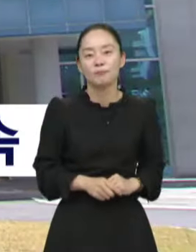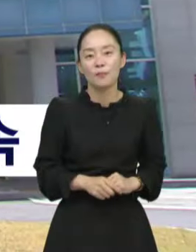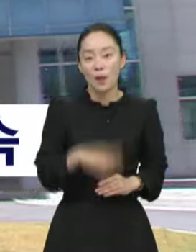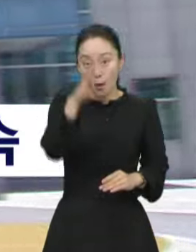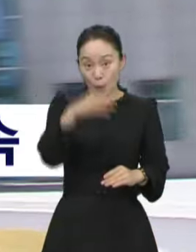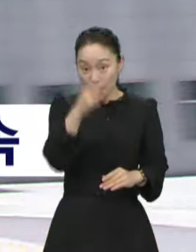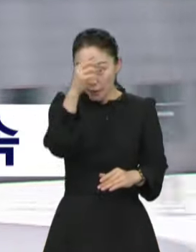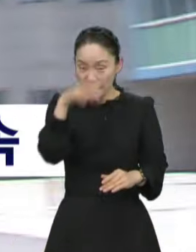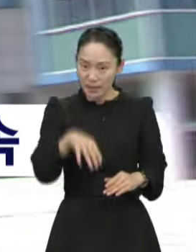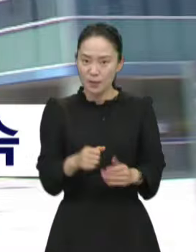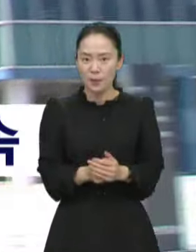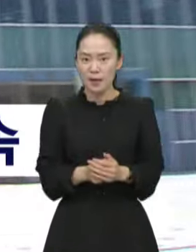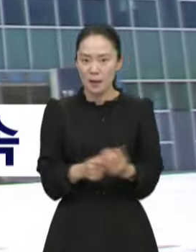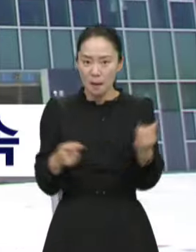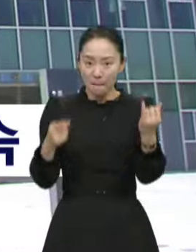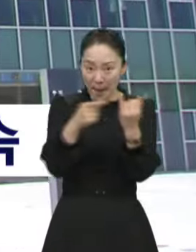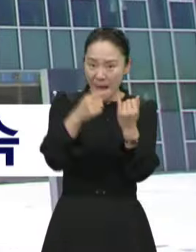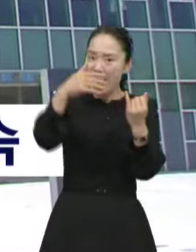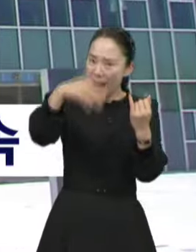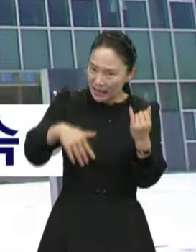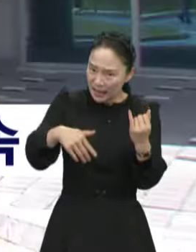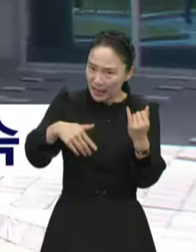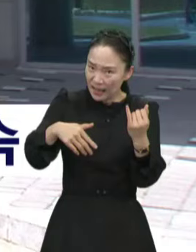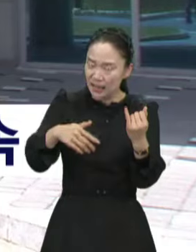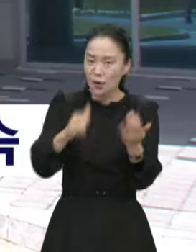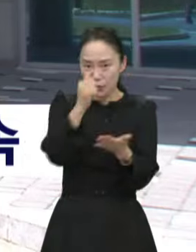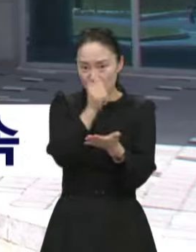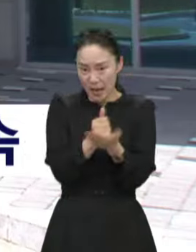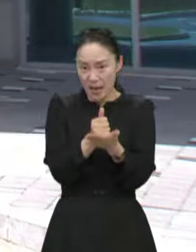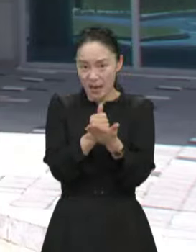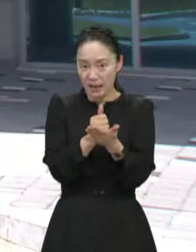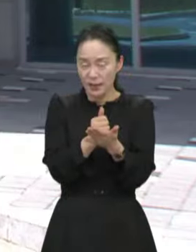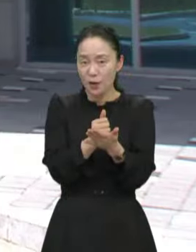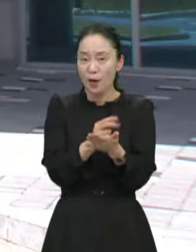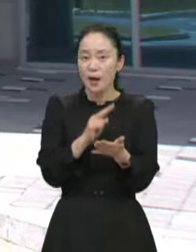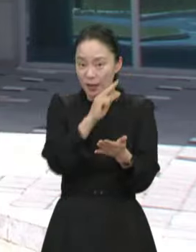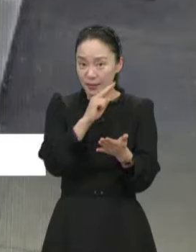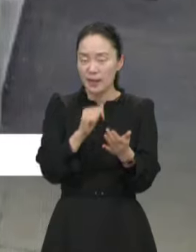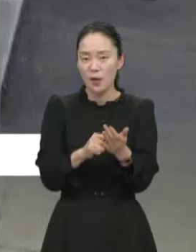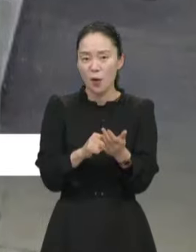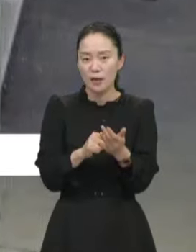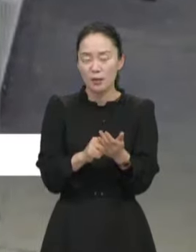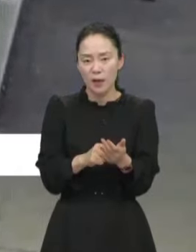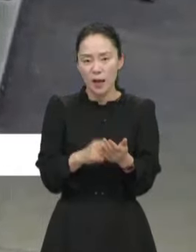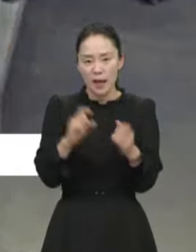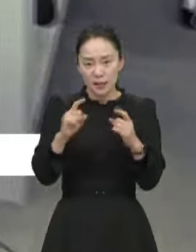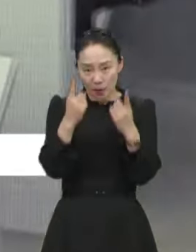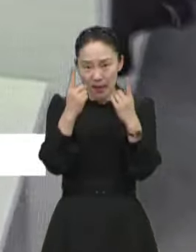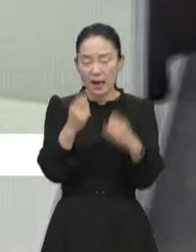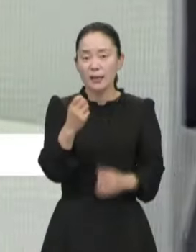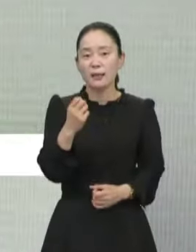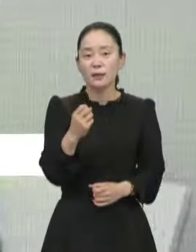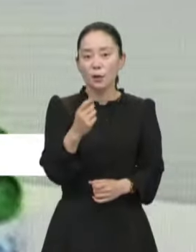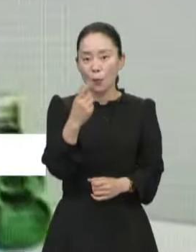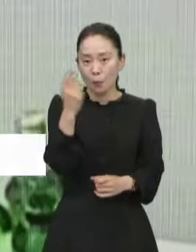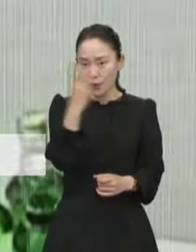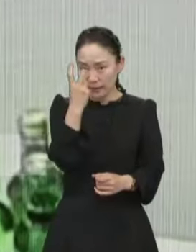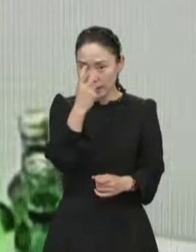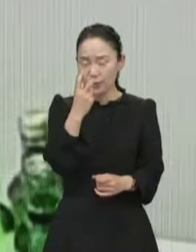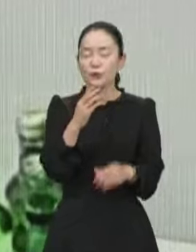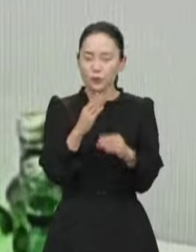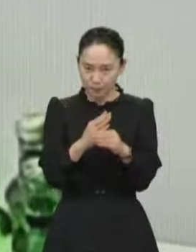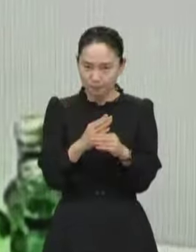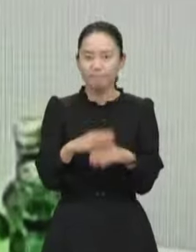고령 경찰서는 살인 미수 혐의를 적용해 가의 남성을 구속하는 남편 정확한 범행동기와 여자 등을 살피고 있습니다